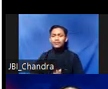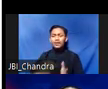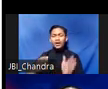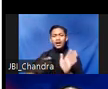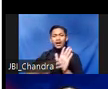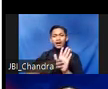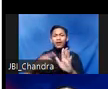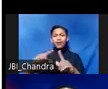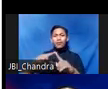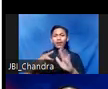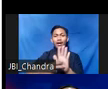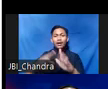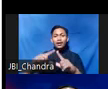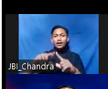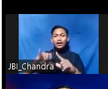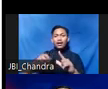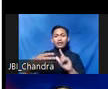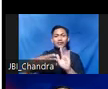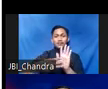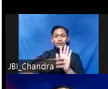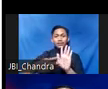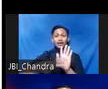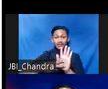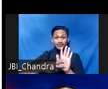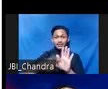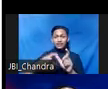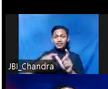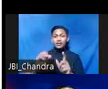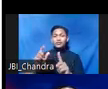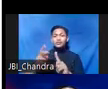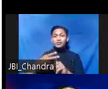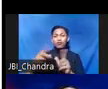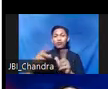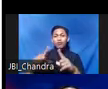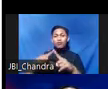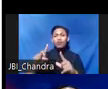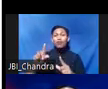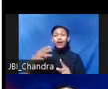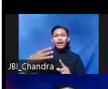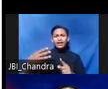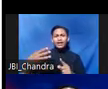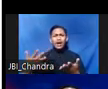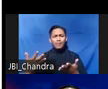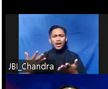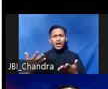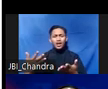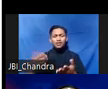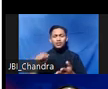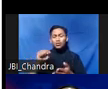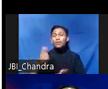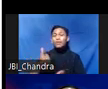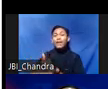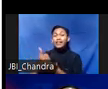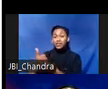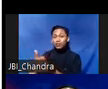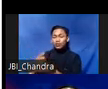Manager software atau Biasa disingkat RMS yaitu merupakan software yang membantu dalam mengelola dokumen referensi mengolah di sini